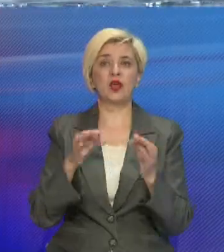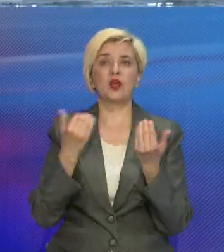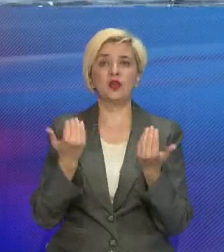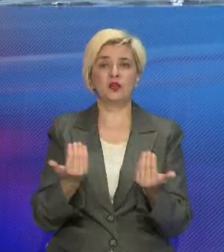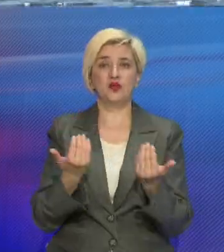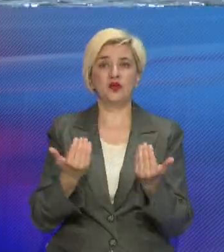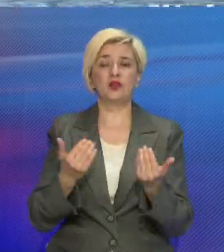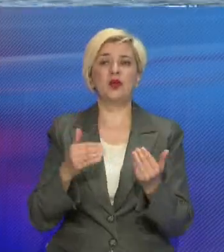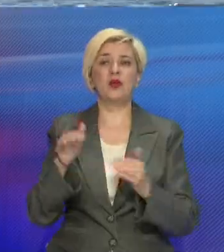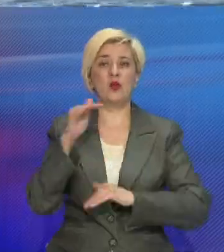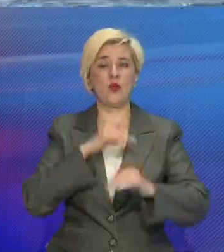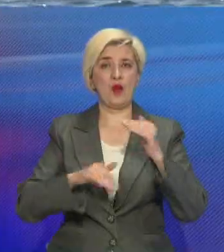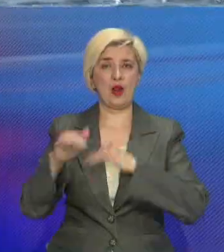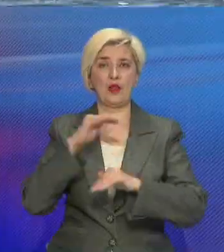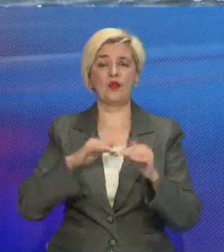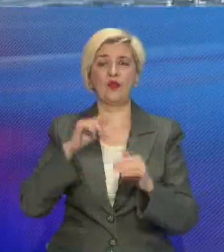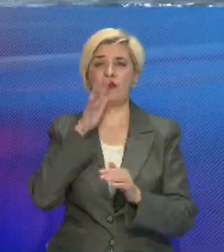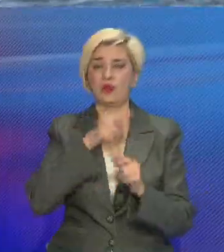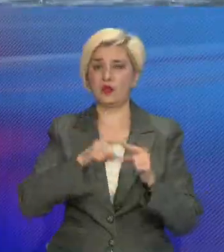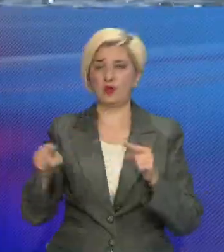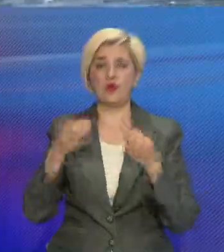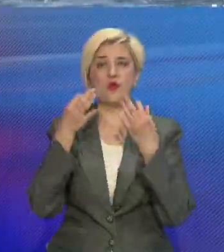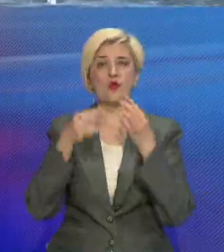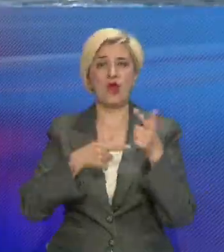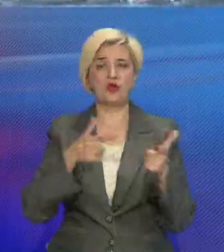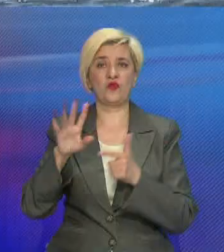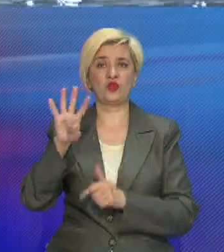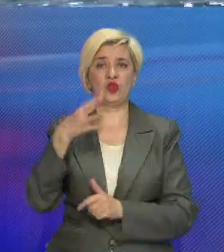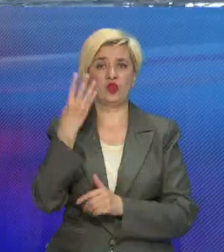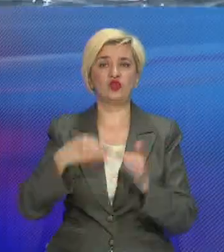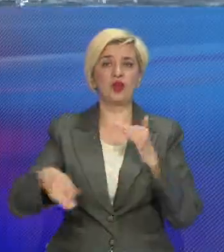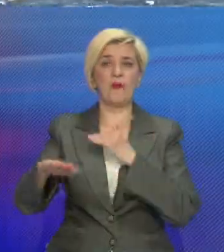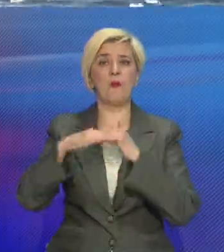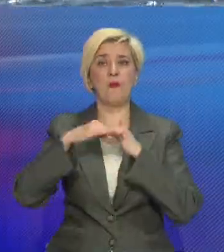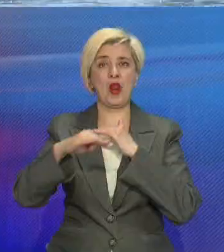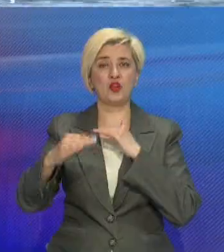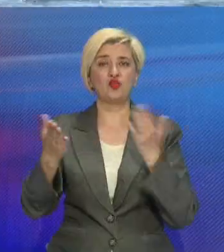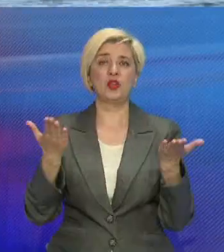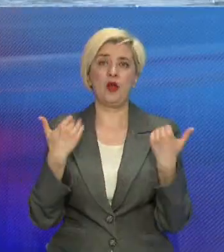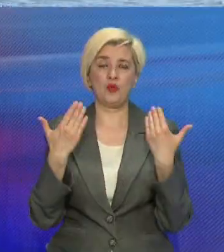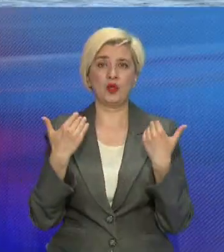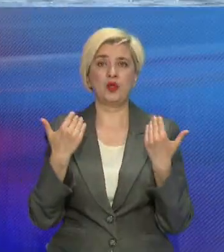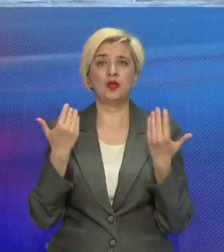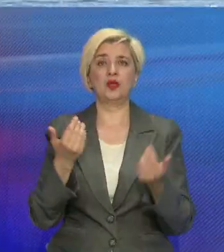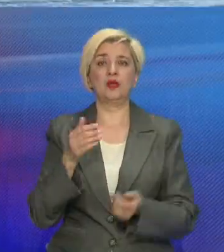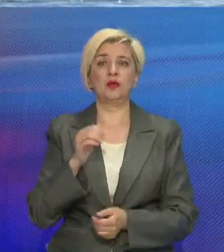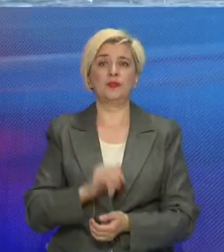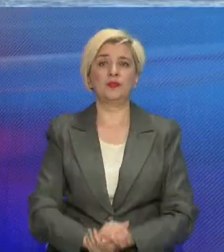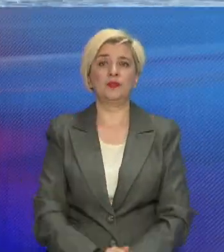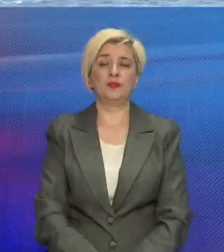падрыхтаваны 44 пляжы, дзе дазволены адпачынак. Сёння атрымаць асалоду ад водных працэдуры сонца можна на